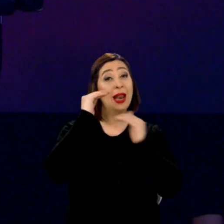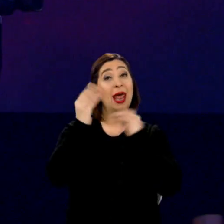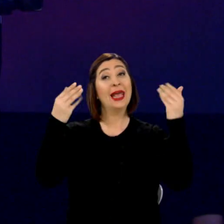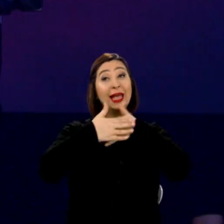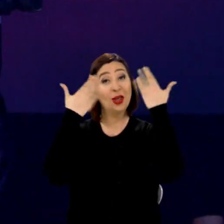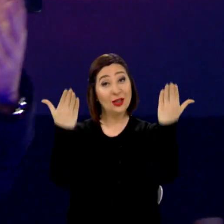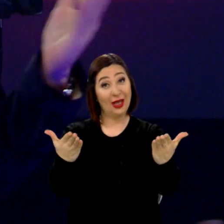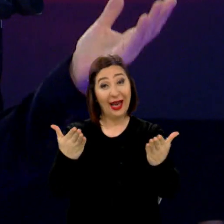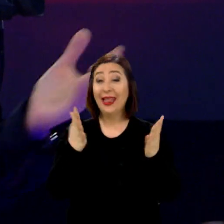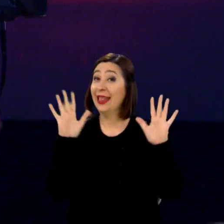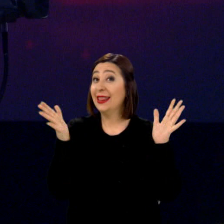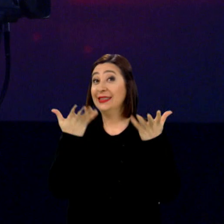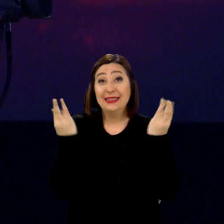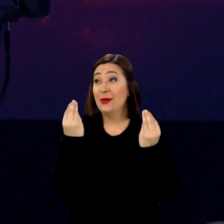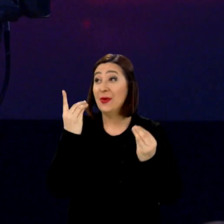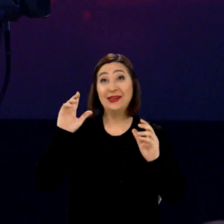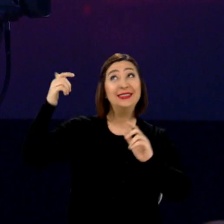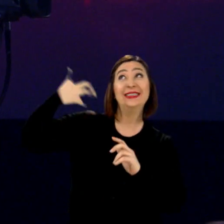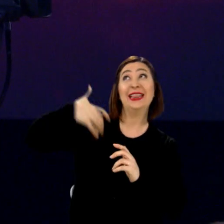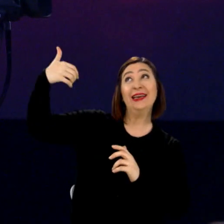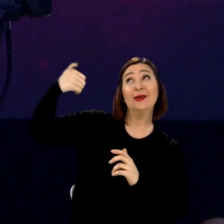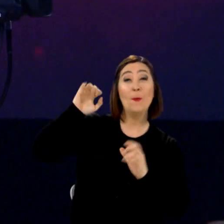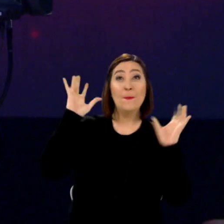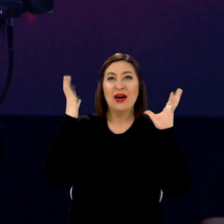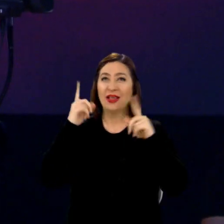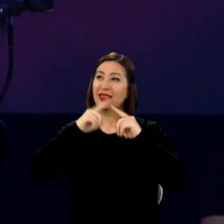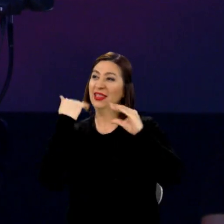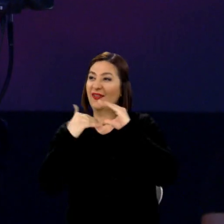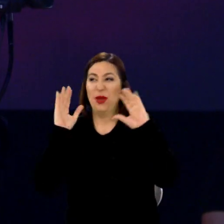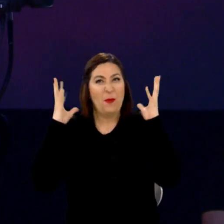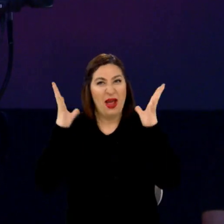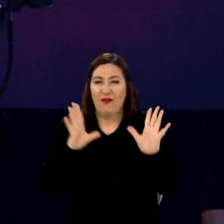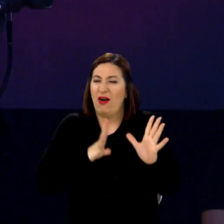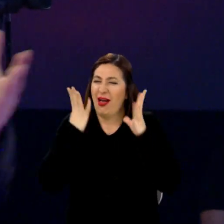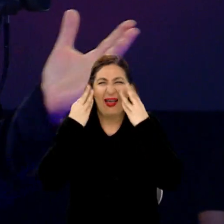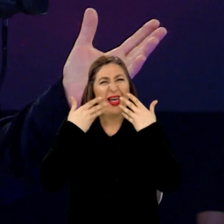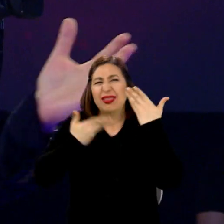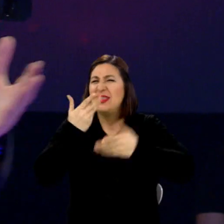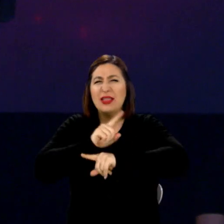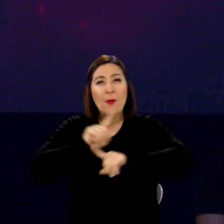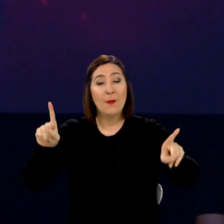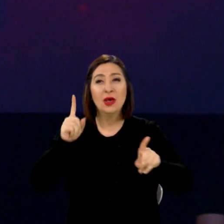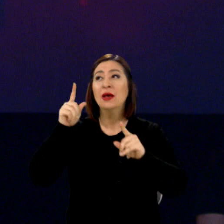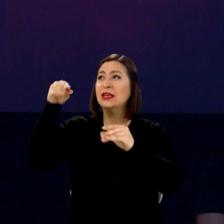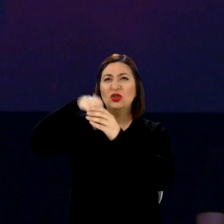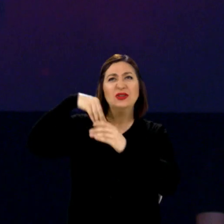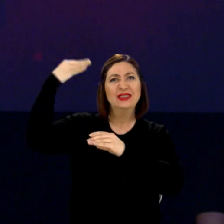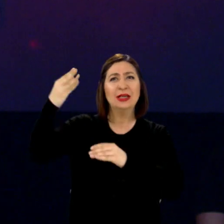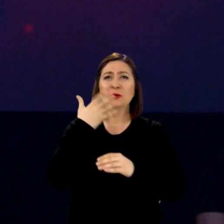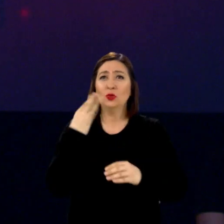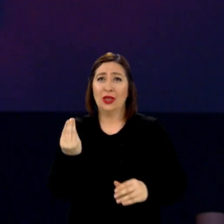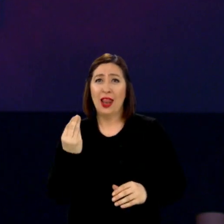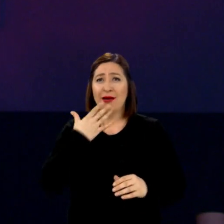İyi geceler. Nasıl bir selfie manyaklığı, Twitter manyaklığı var anlatamam. Kuliste birçok güzel,